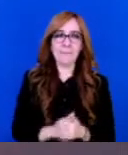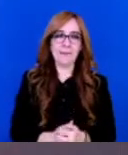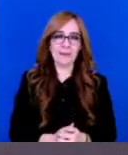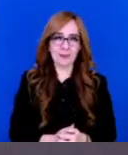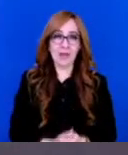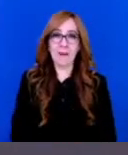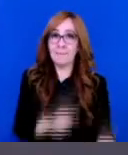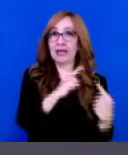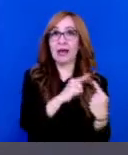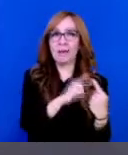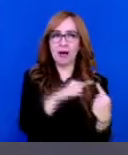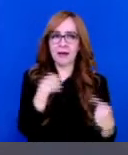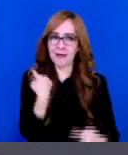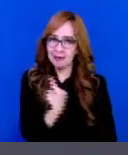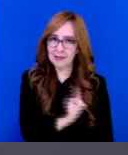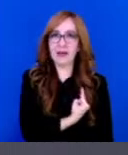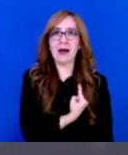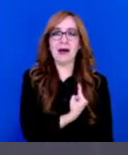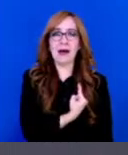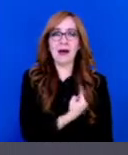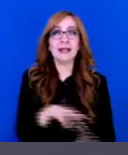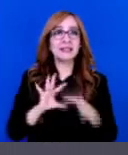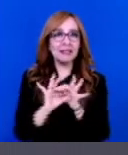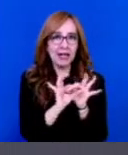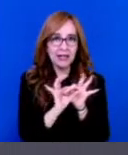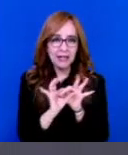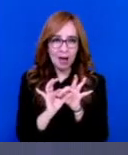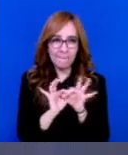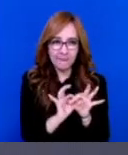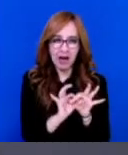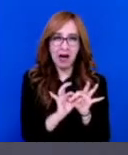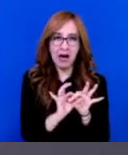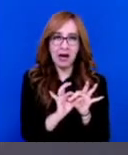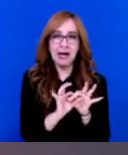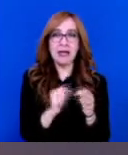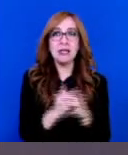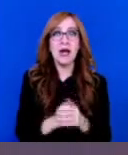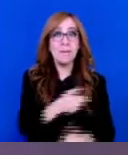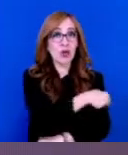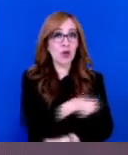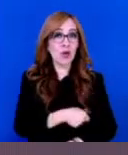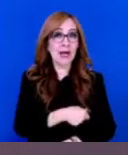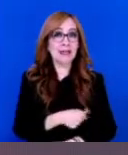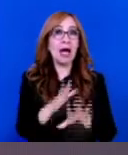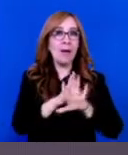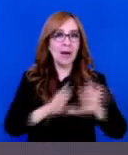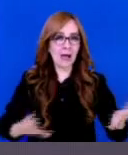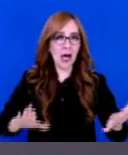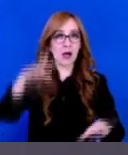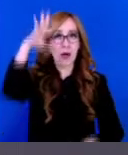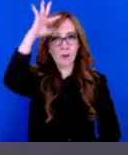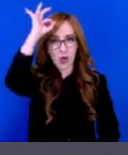pertama, kita lakukan kerjasama dengan pihak keamanan, kepolisian,